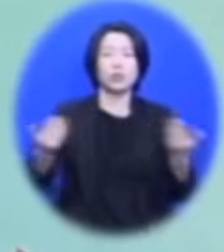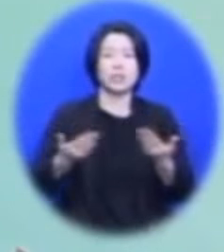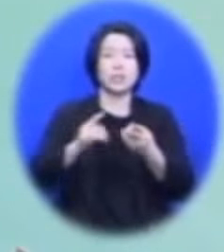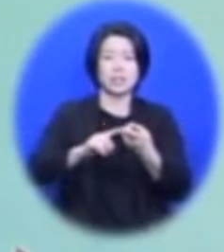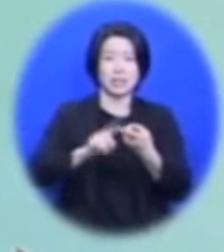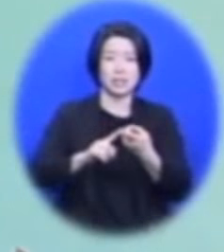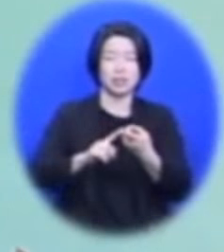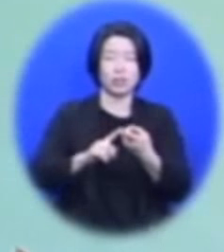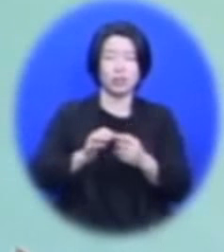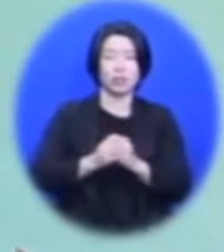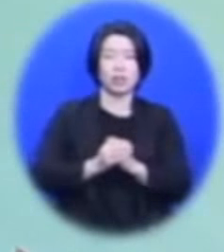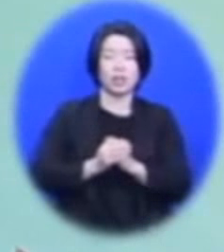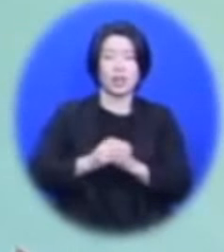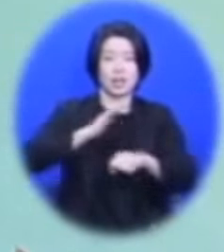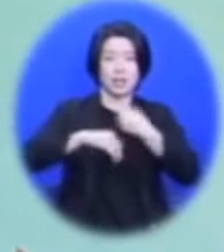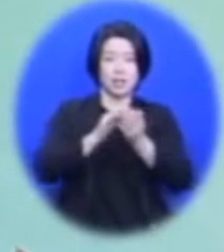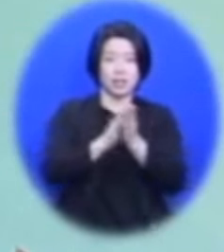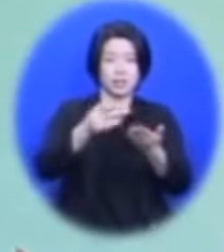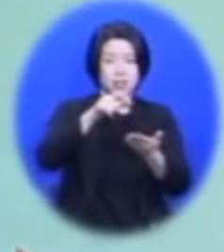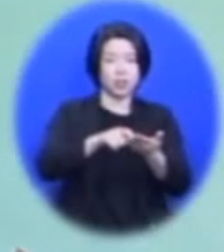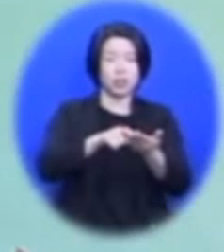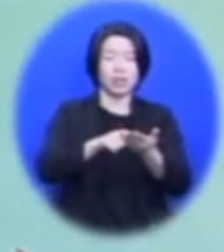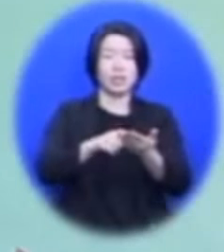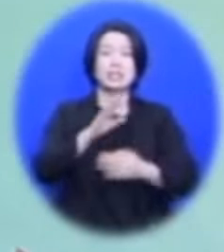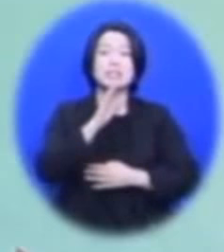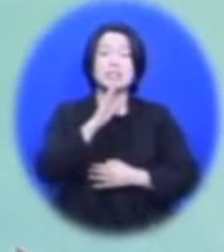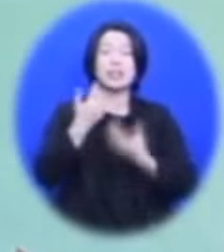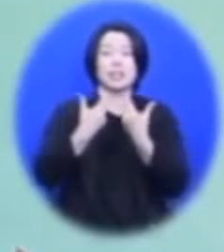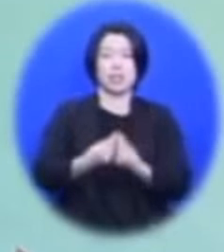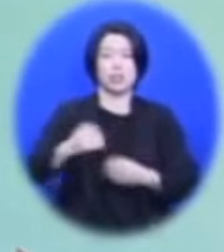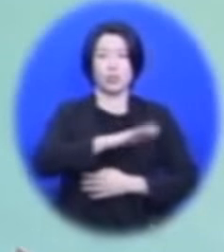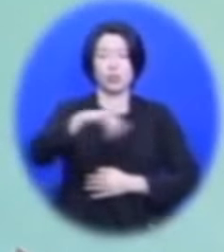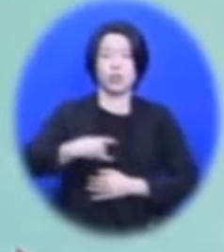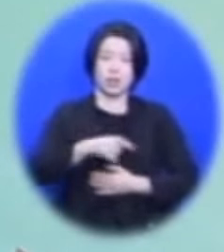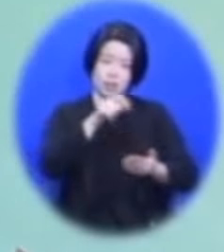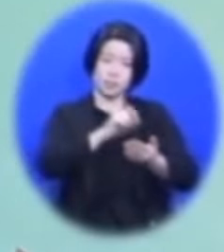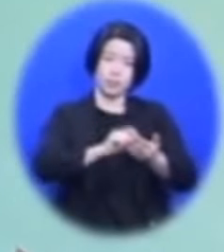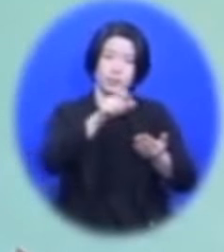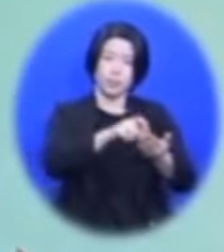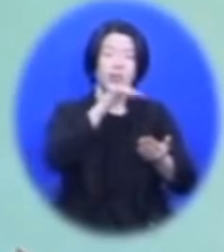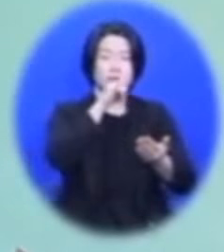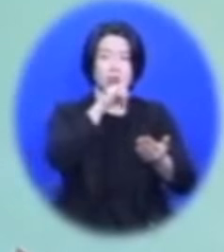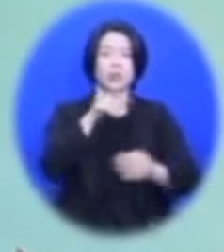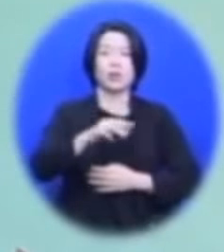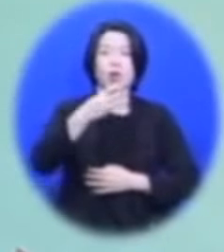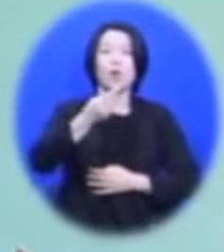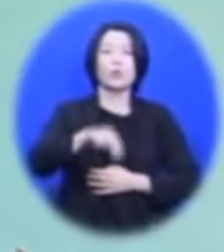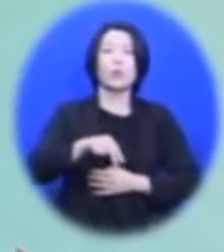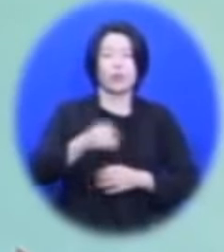대해서 성경의 실화를 하나 우리에게 기록해 두셨어요. 그것은 롯의 아내